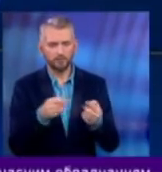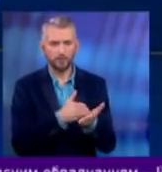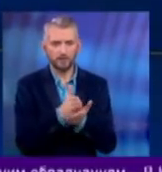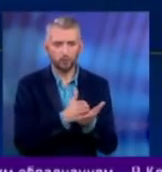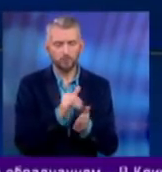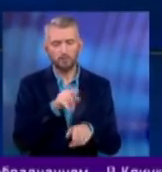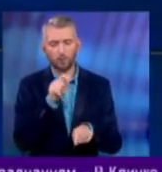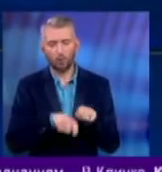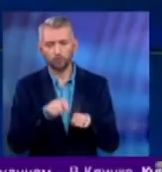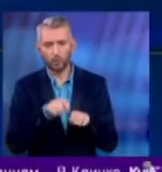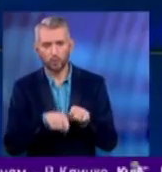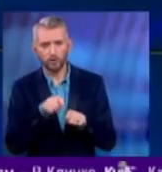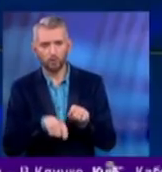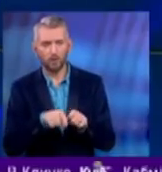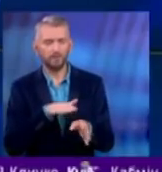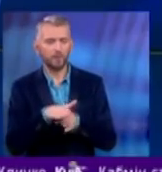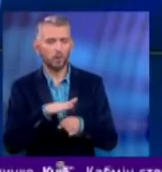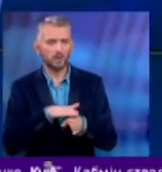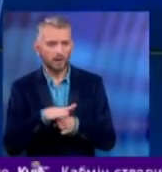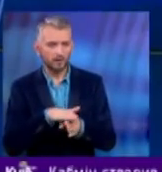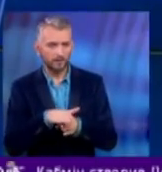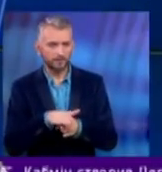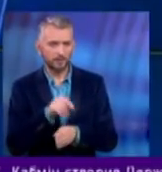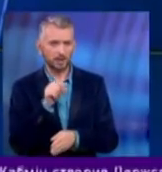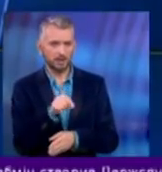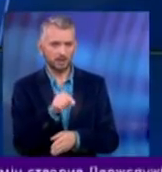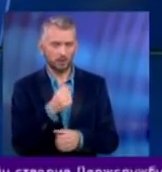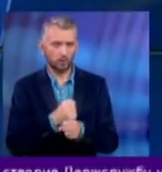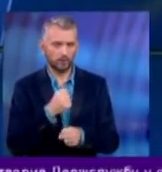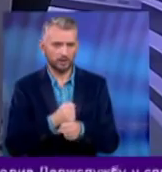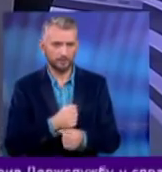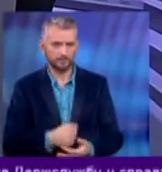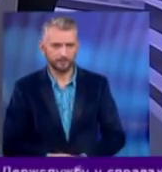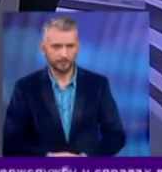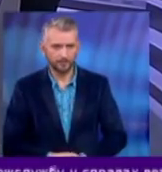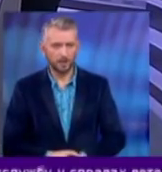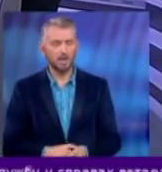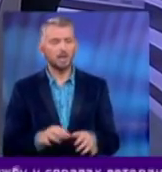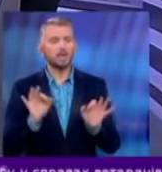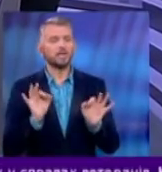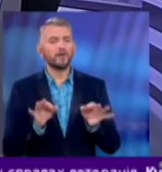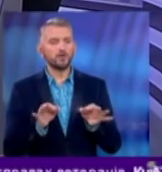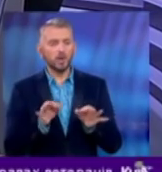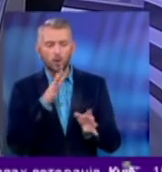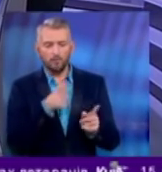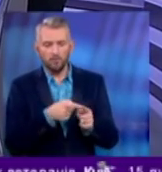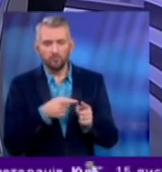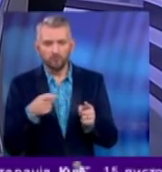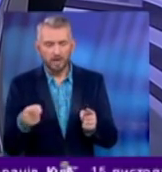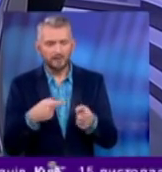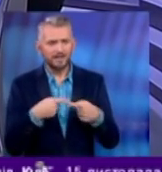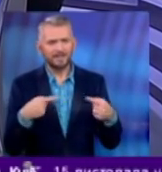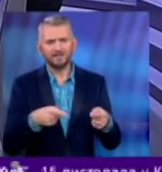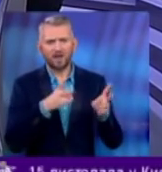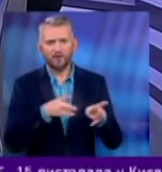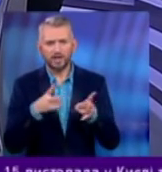службам та контролюємо виконання цих робіт. Звичайно, під час різних